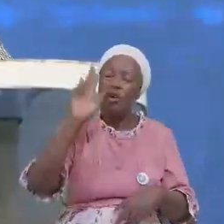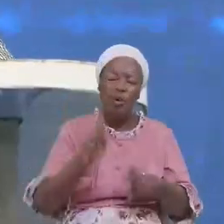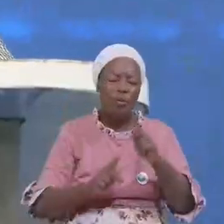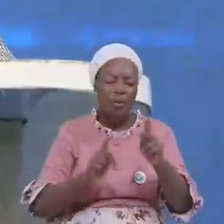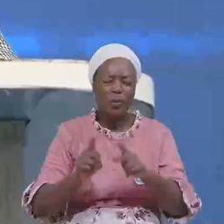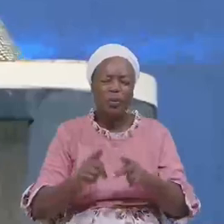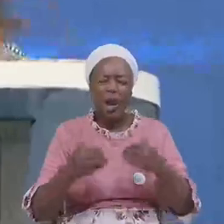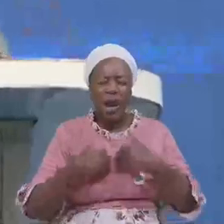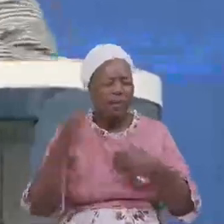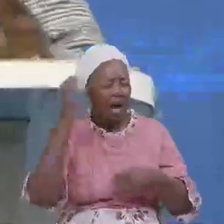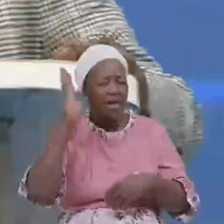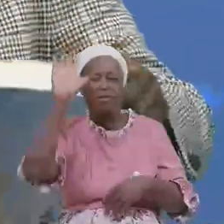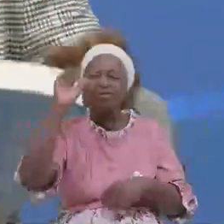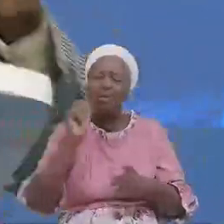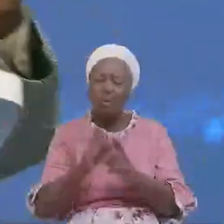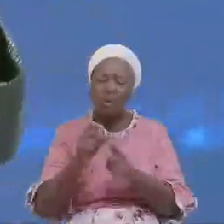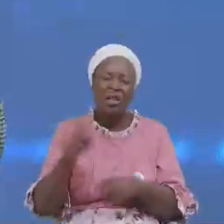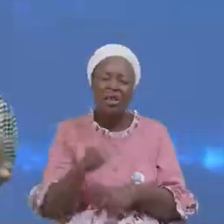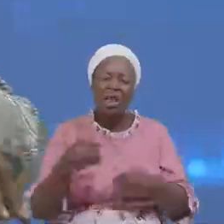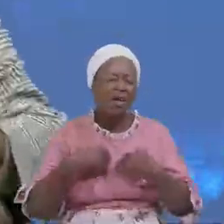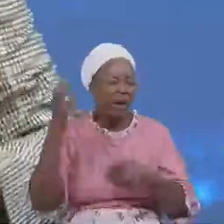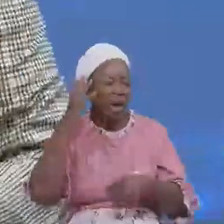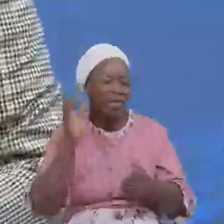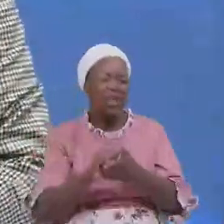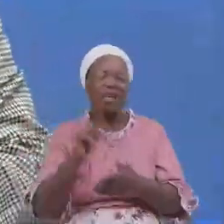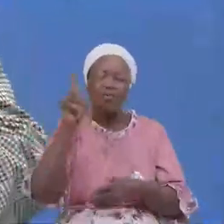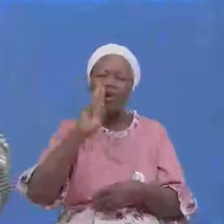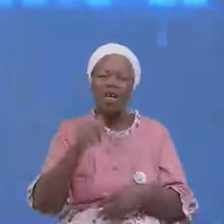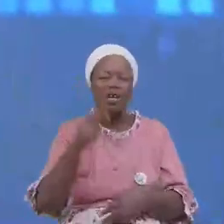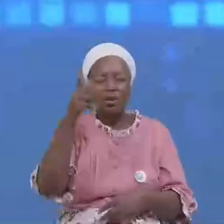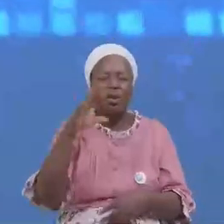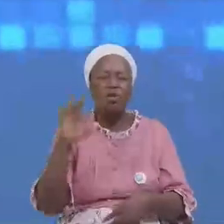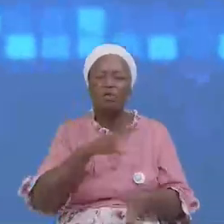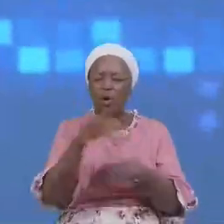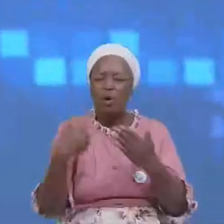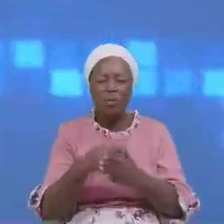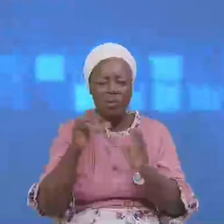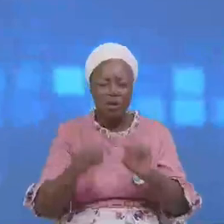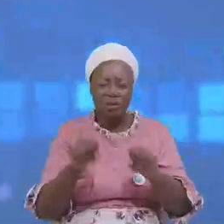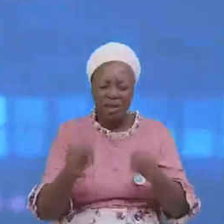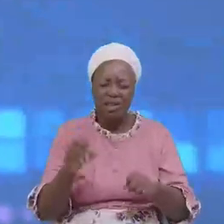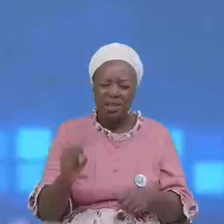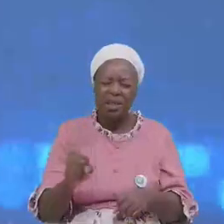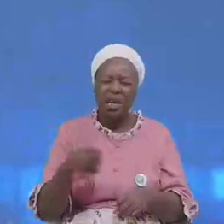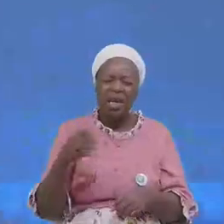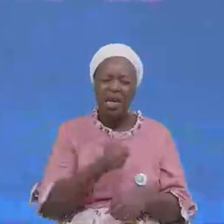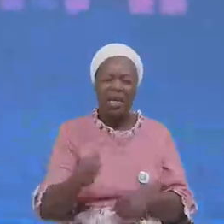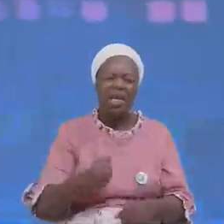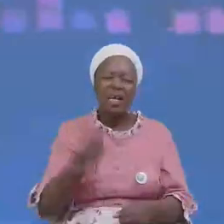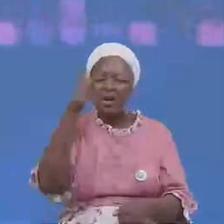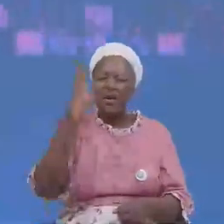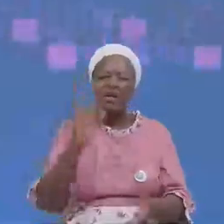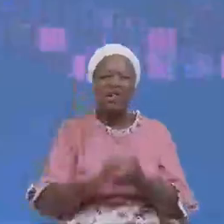a entendu ta parole. Ils ont entendu dire que tu es le Dieu de toutes les possibilités. Le Dieu qui ne